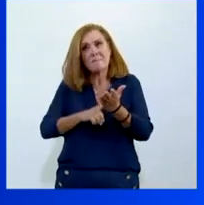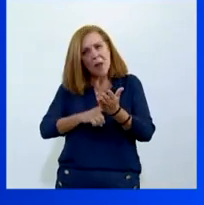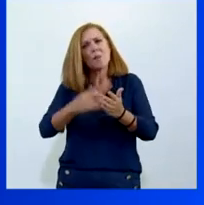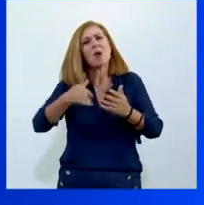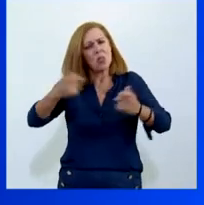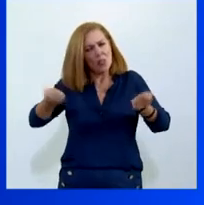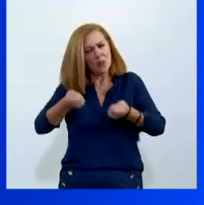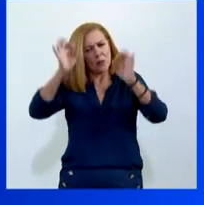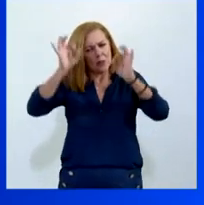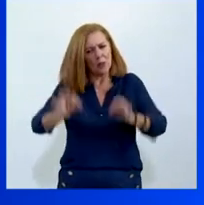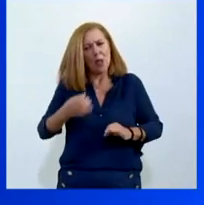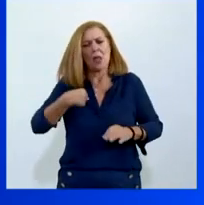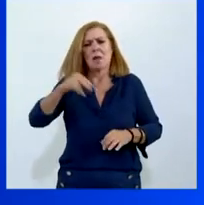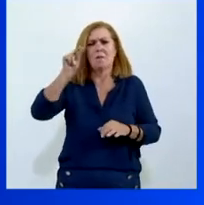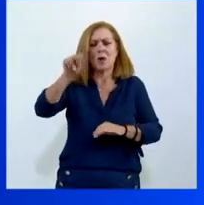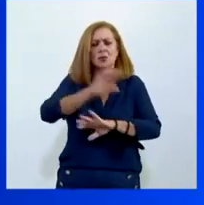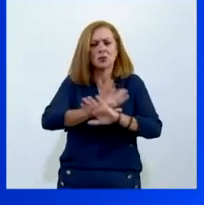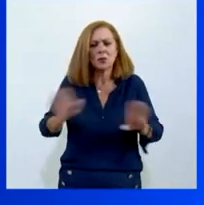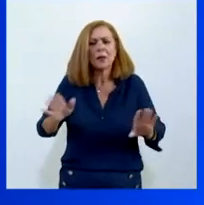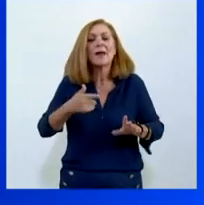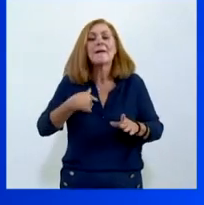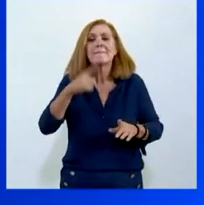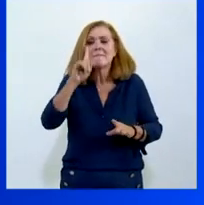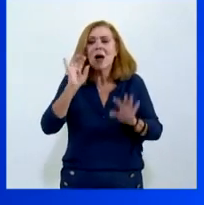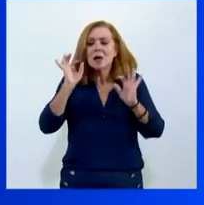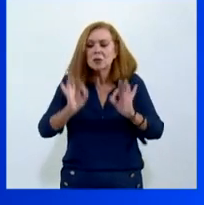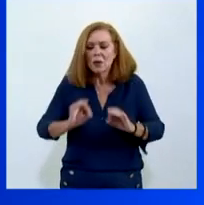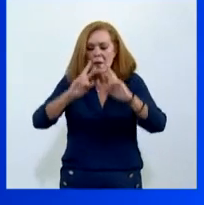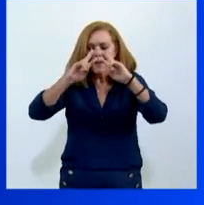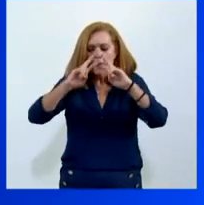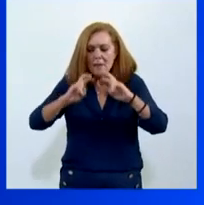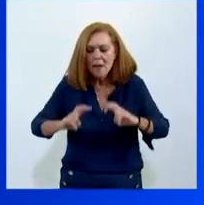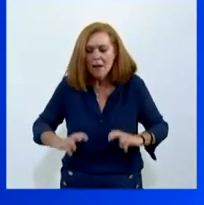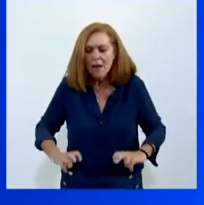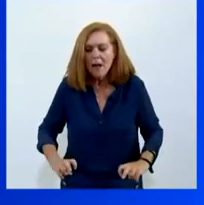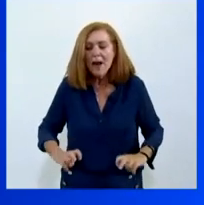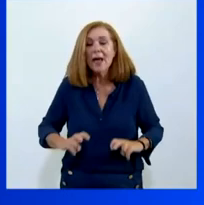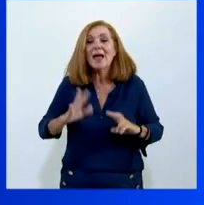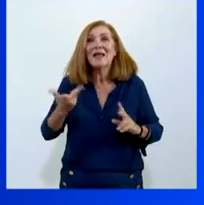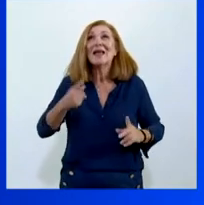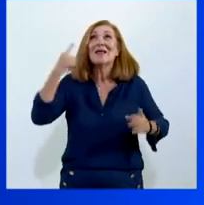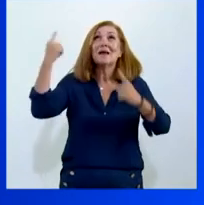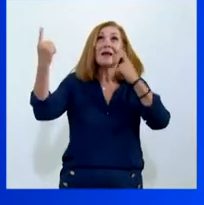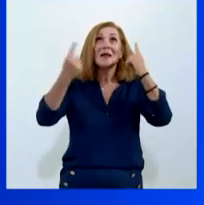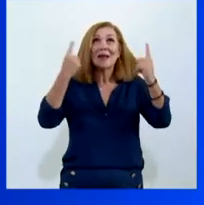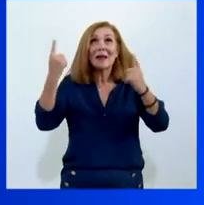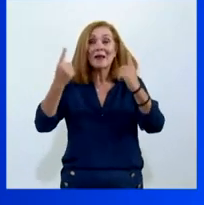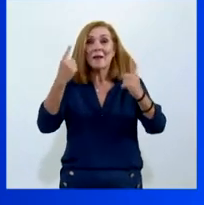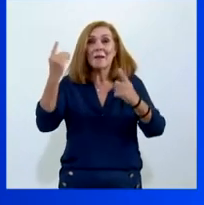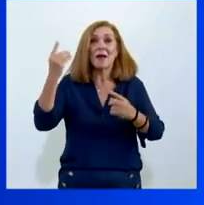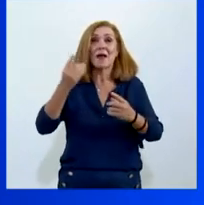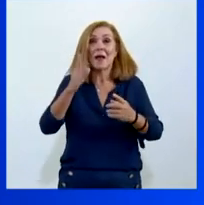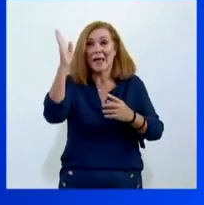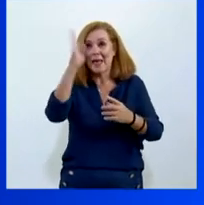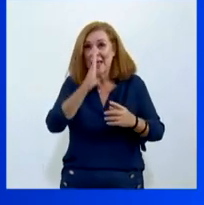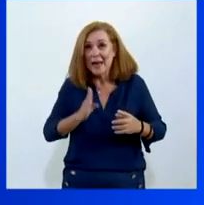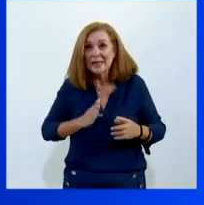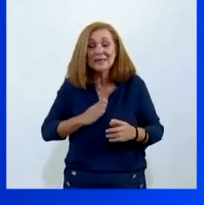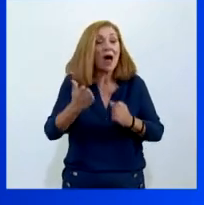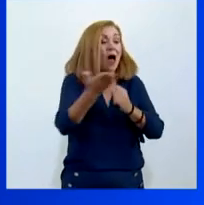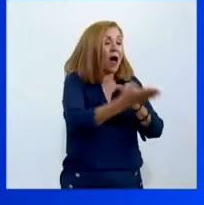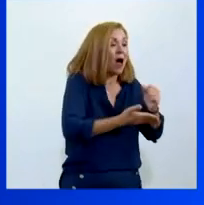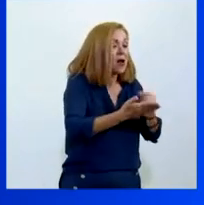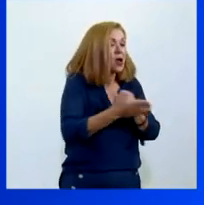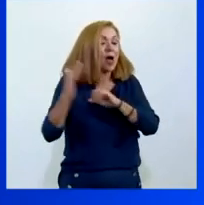μια οργανωμένη μελέτη του τρόπου με τον οποίο η κλιματική κρίση επηρεάζει το πρωτογενή μας τομέα σε όλα